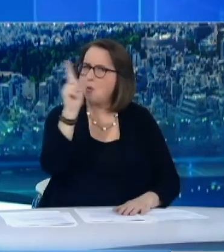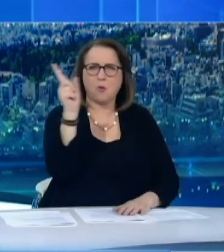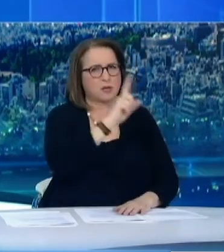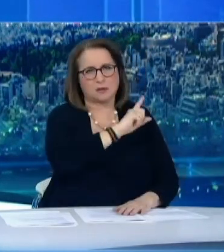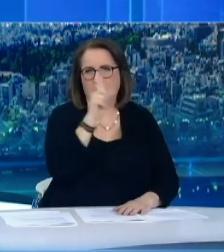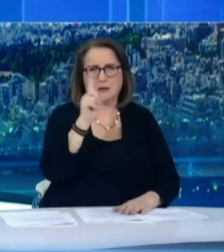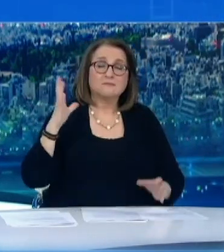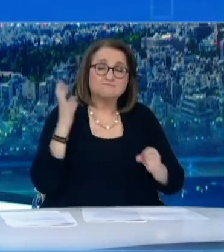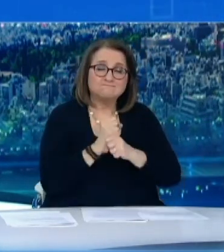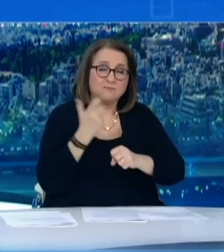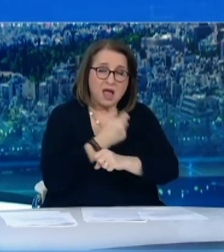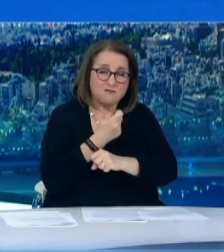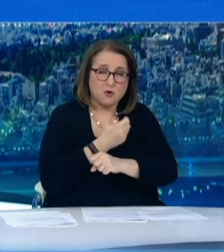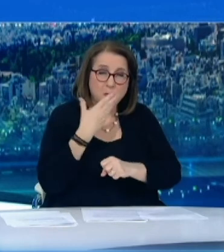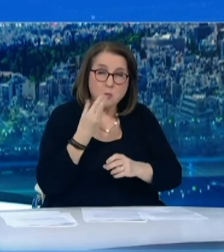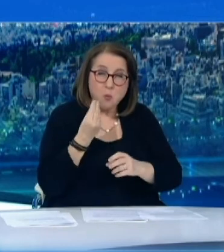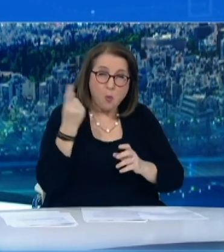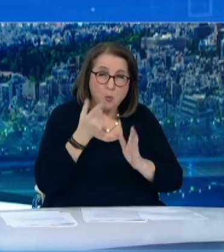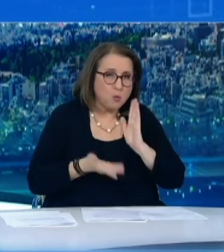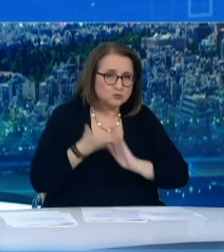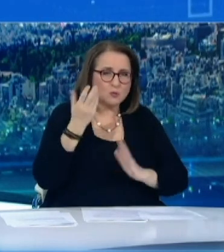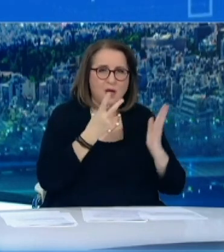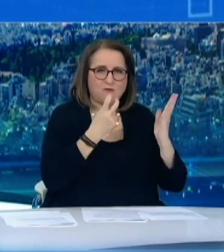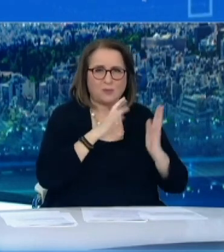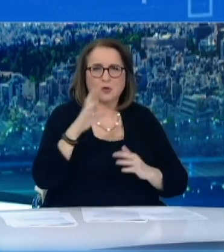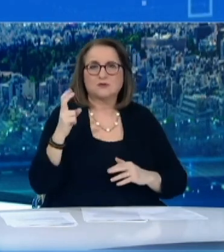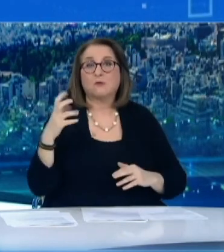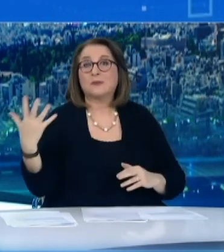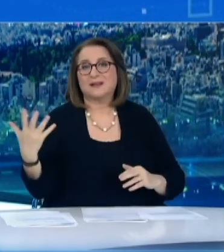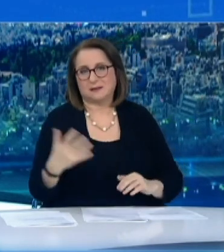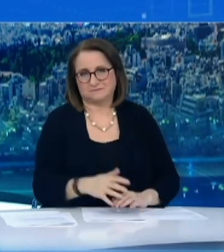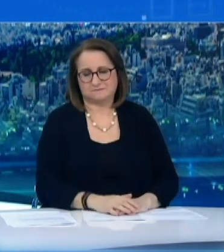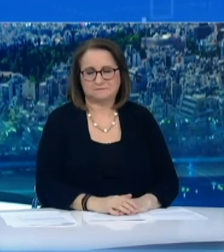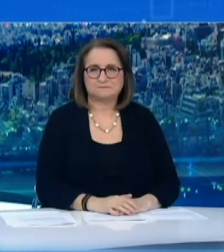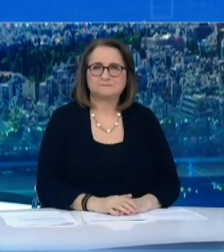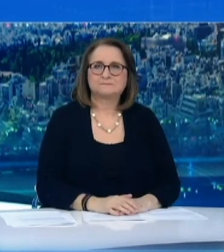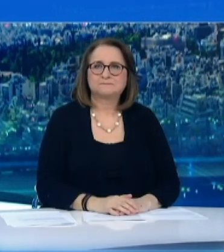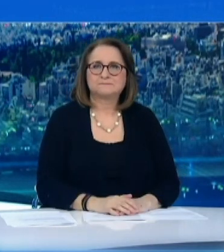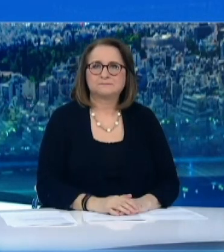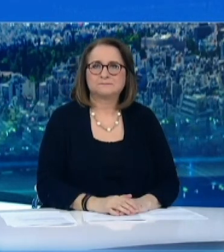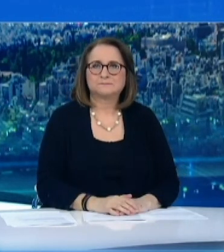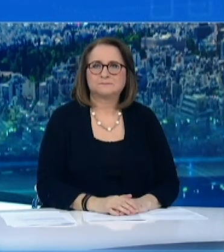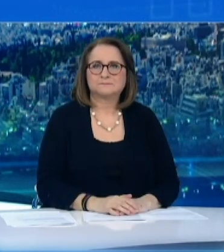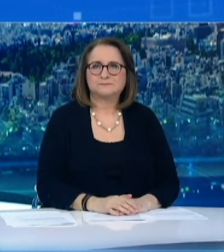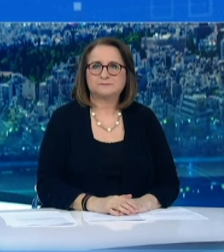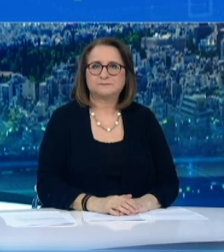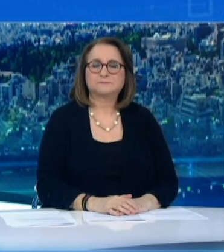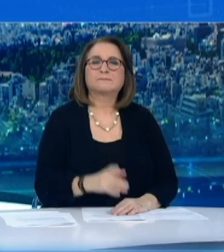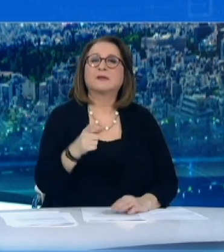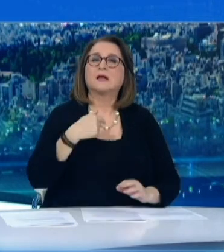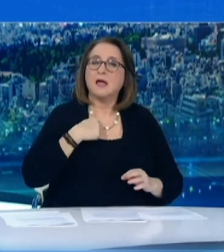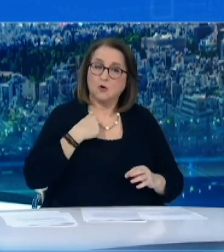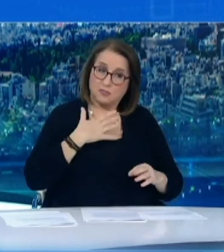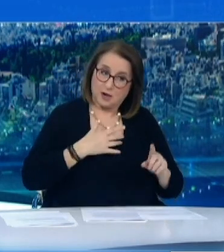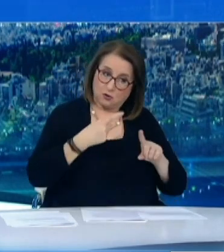ιδιαίτερος προβληματισμός. Να προσθέσω και εγώ ότι σε αυτά που έχει πει η καθηγήτρια κυρία Θεοδωρίδου, ότι η Μεγάλη Βρετανία